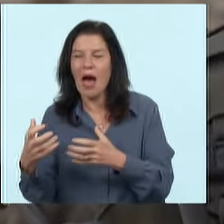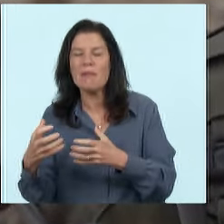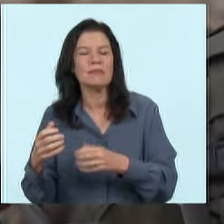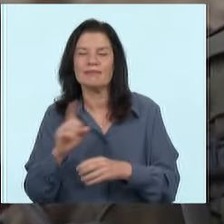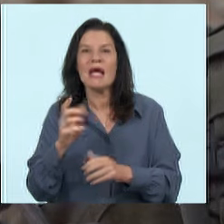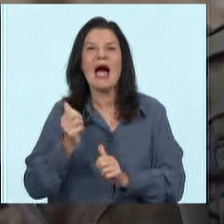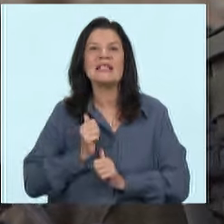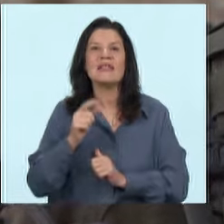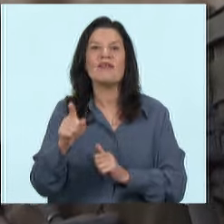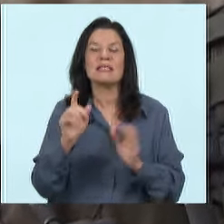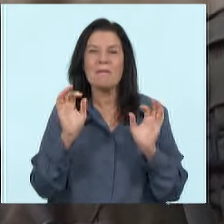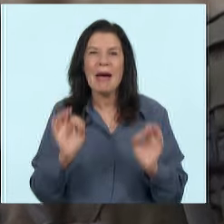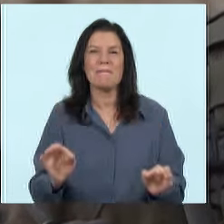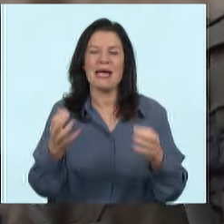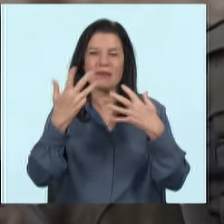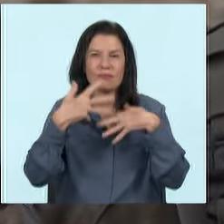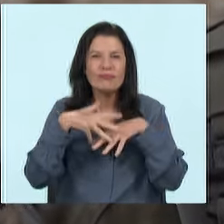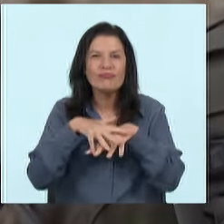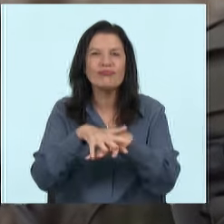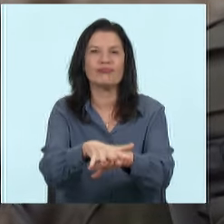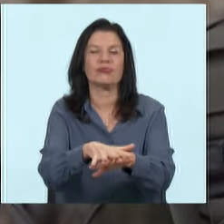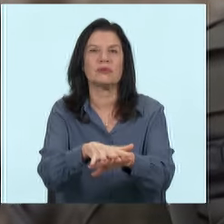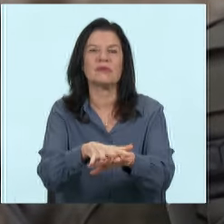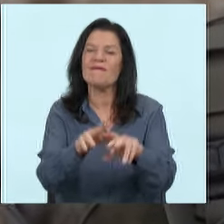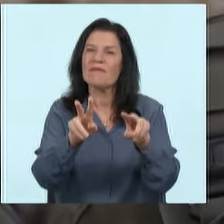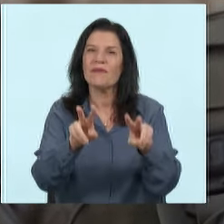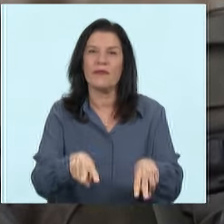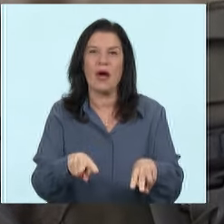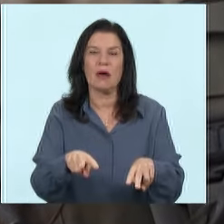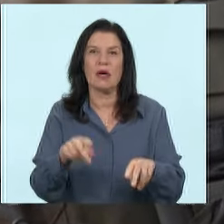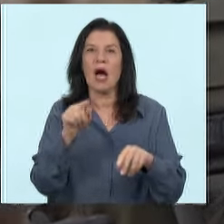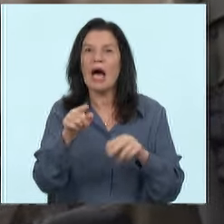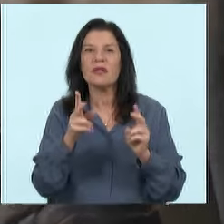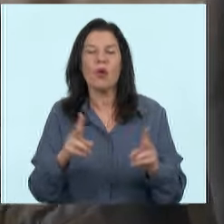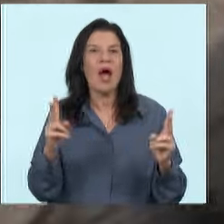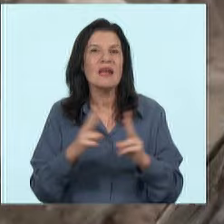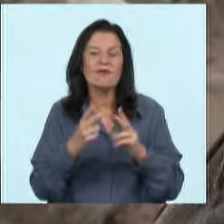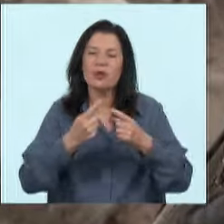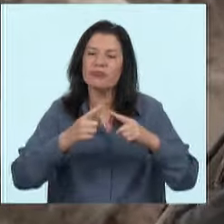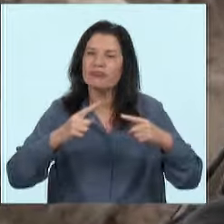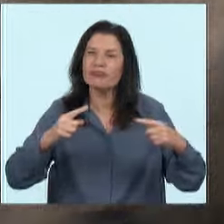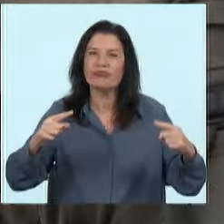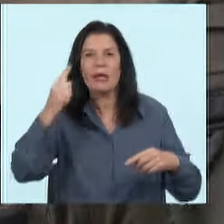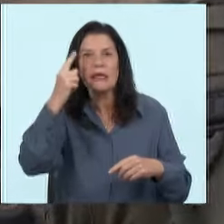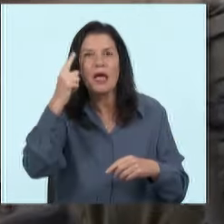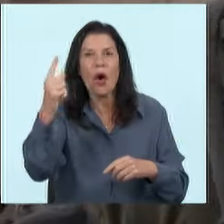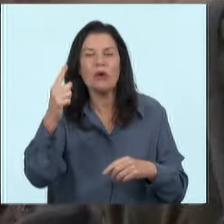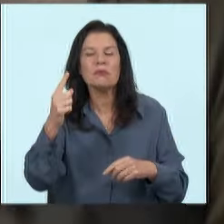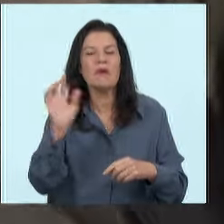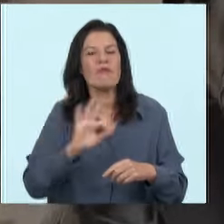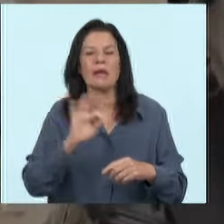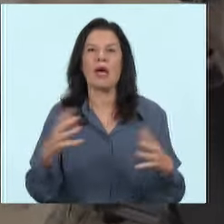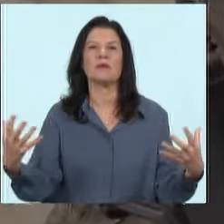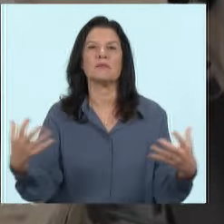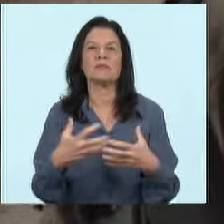מוריה, שזה קורה הלכה למעשה. אבל... פגשת היום לוחמים מכל גווני האוכלוסייה. אני אגיד לך, אבל למה מצד